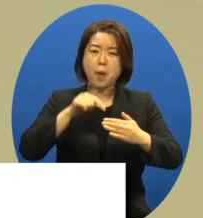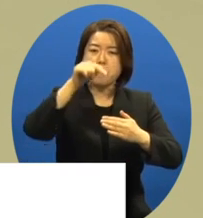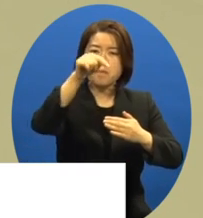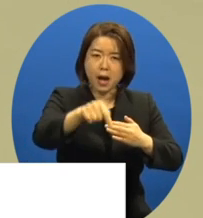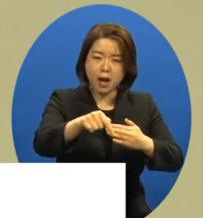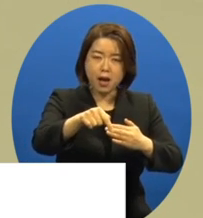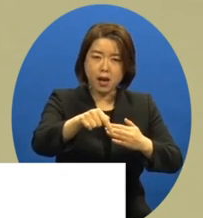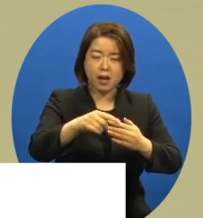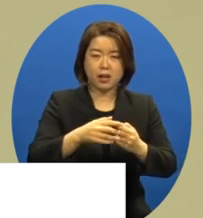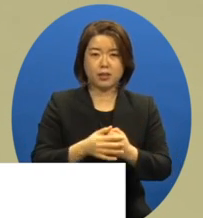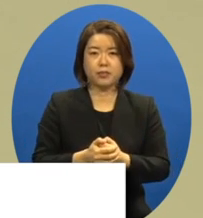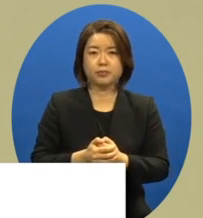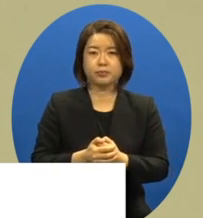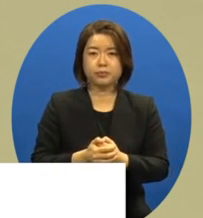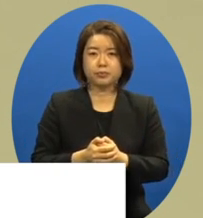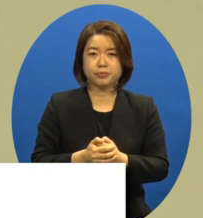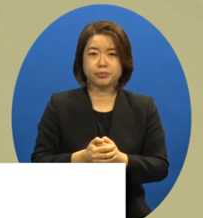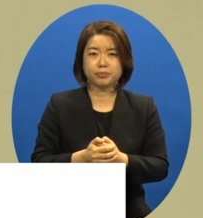나와서